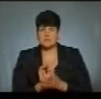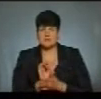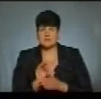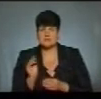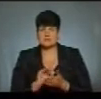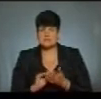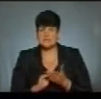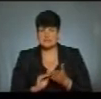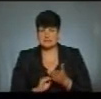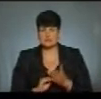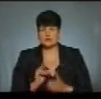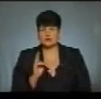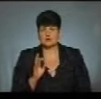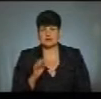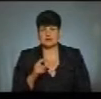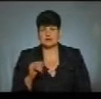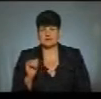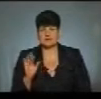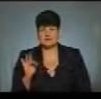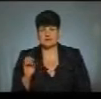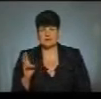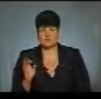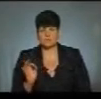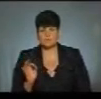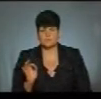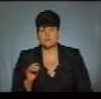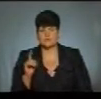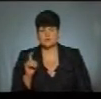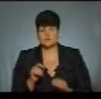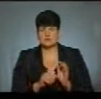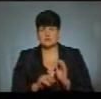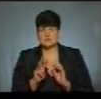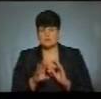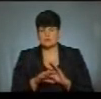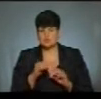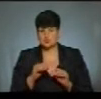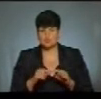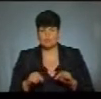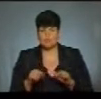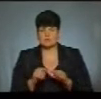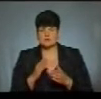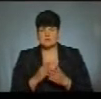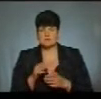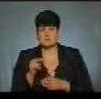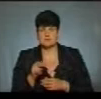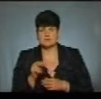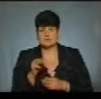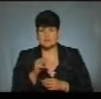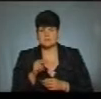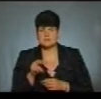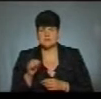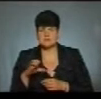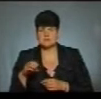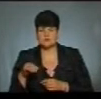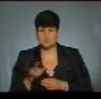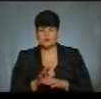ЦВК Костянтин Хівренко. На 163-му виборчому окрузі балотується Тарас Пастух. Його висунула